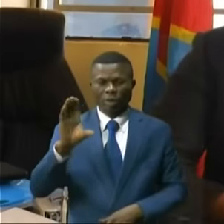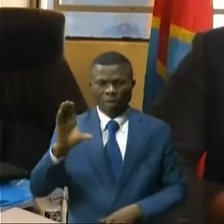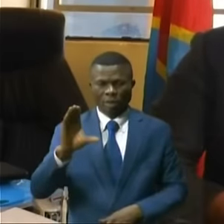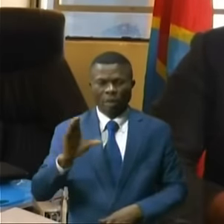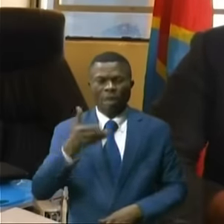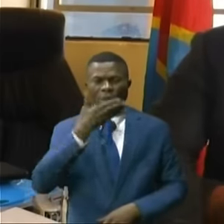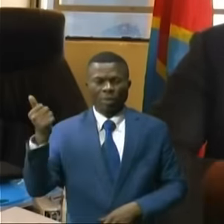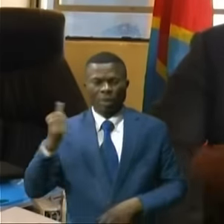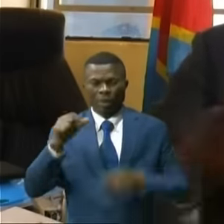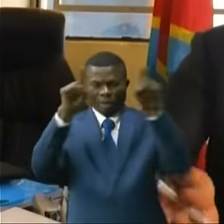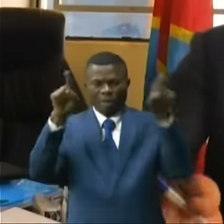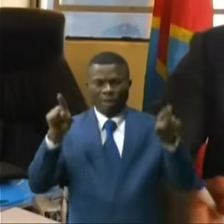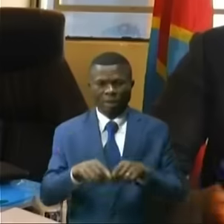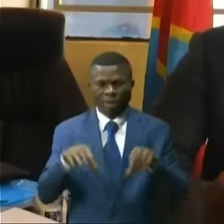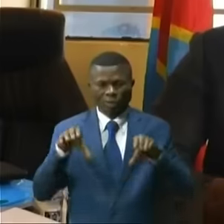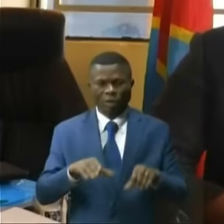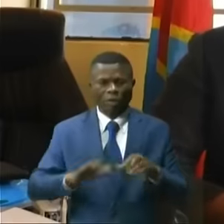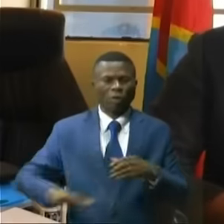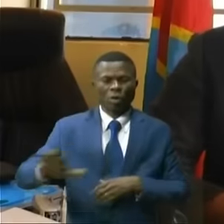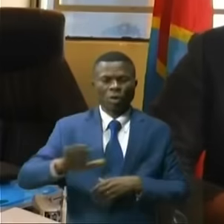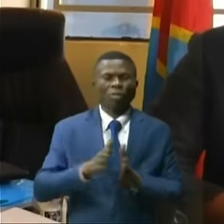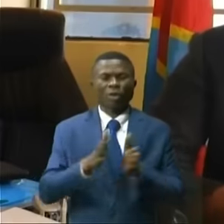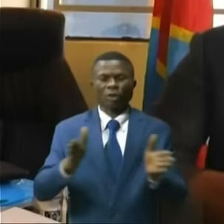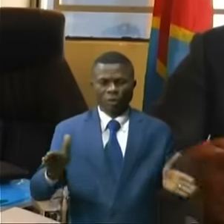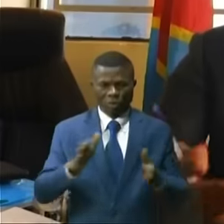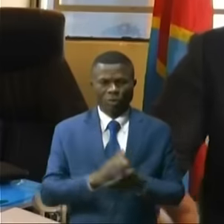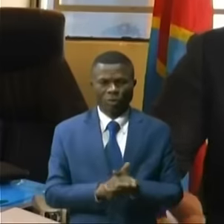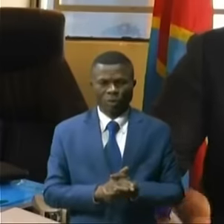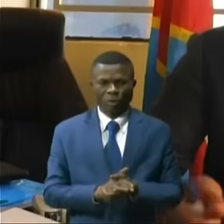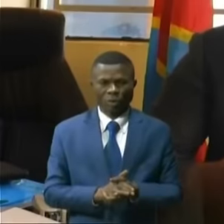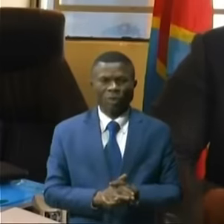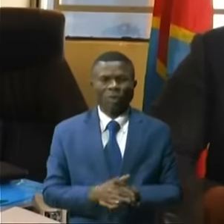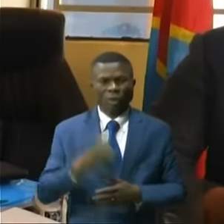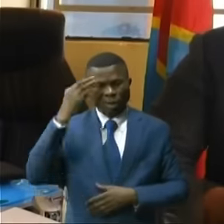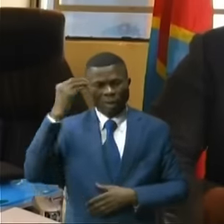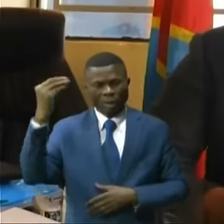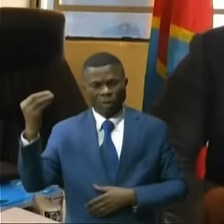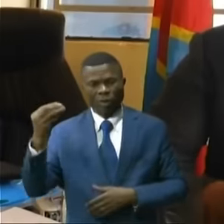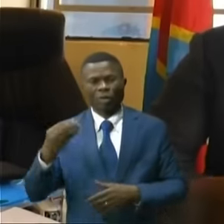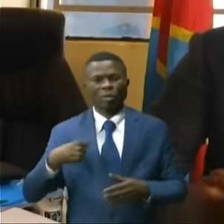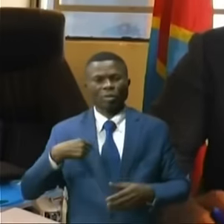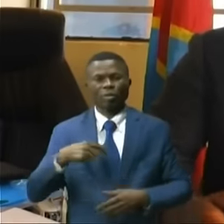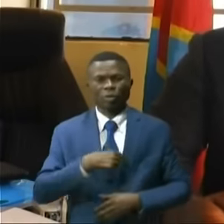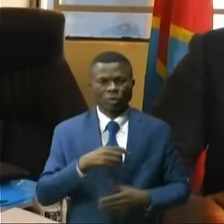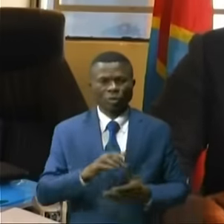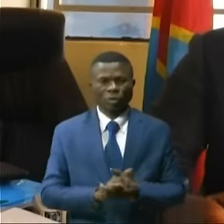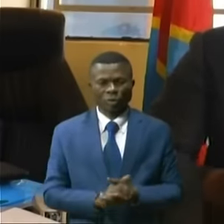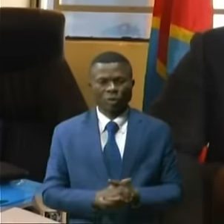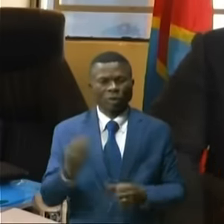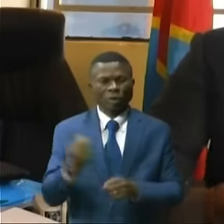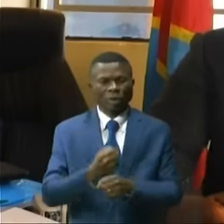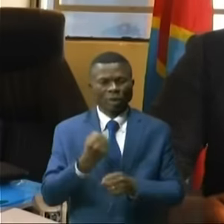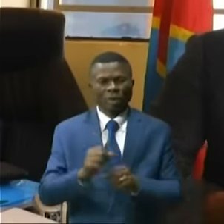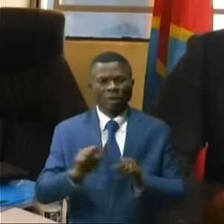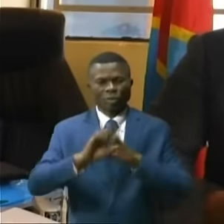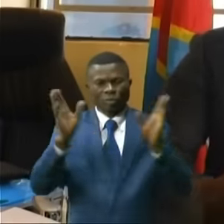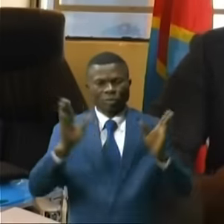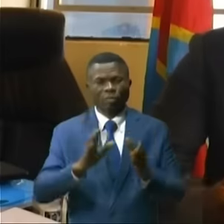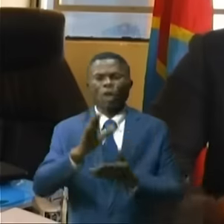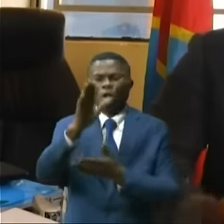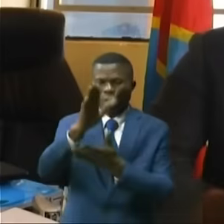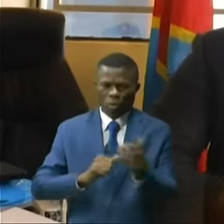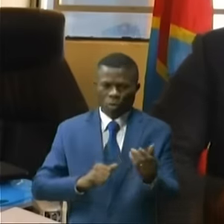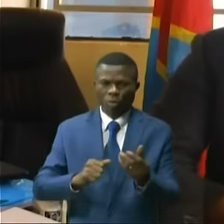chaîne par rapport à toutes les autres radios de la région qu' soit citéré par rapport à ma et à d'autres radios parce que c'est la référence des